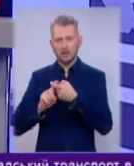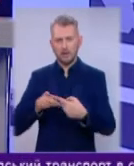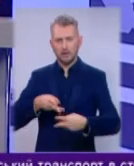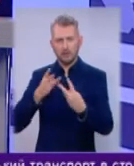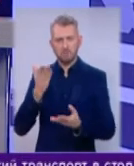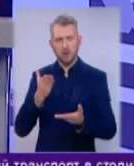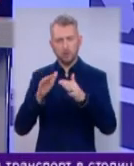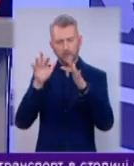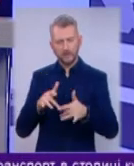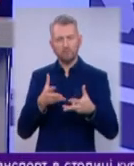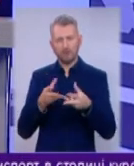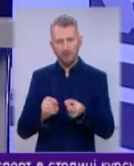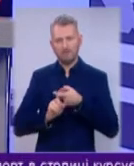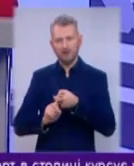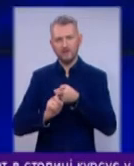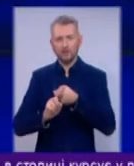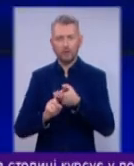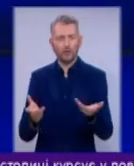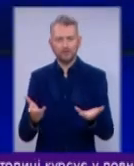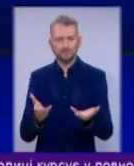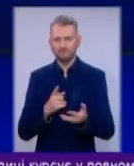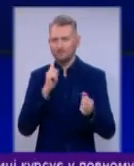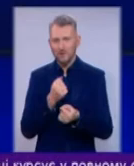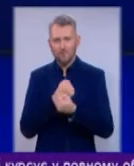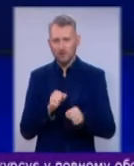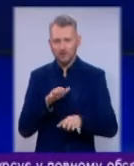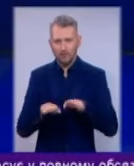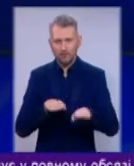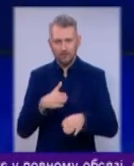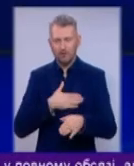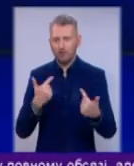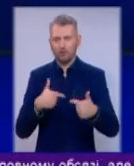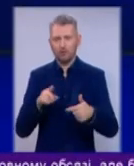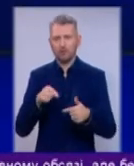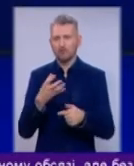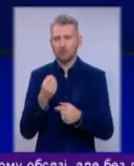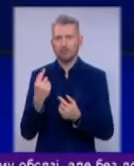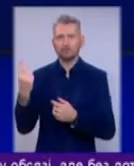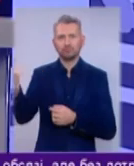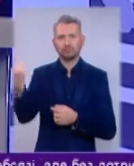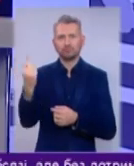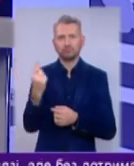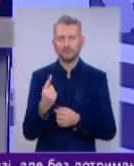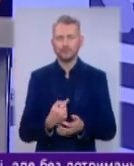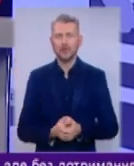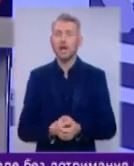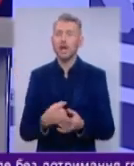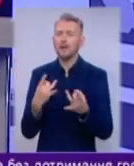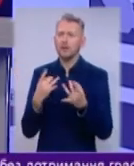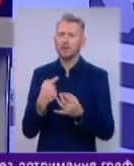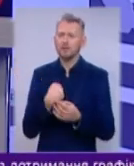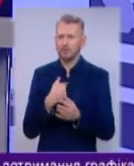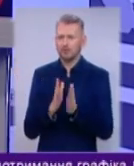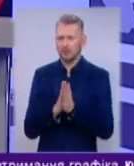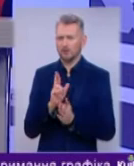сніг впливає і на зв'язок. Ну, дійти неможливо просто. От наш другий гість також десь доходить. Пане Олександре, поясніть мені, будь ласка,